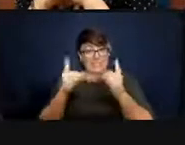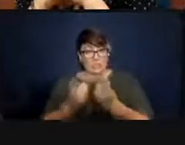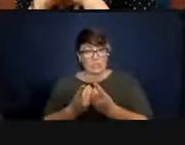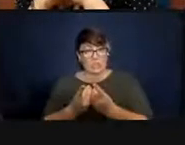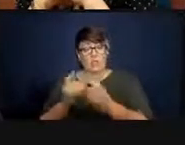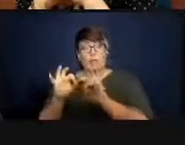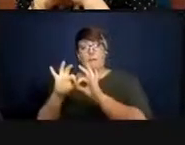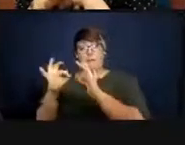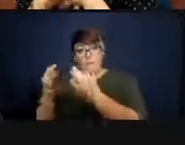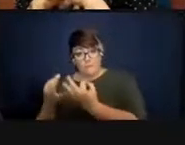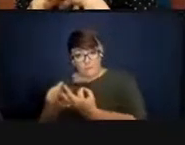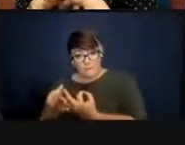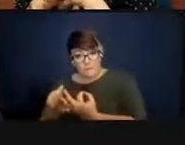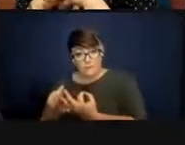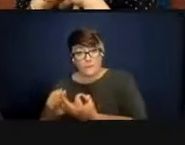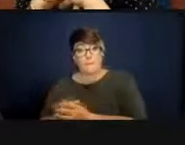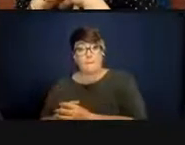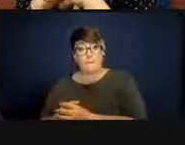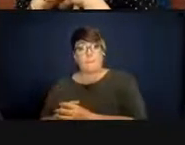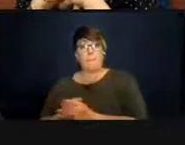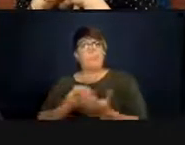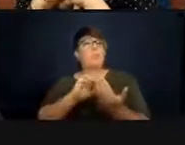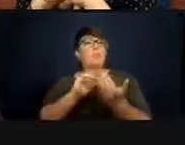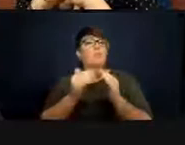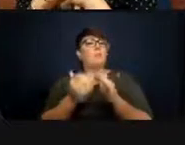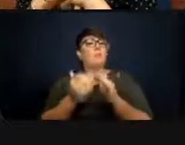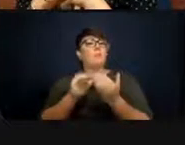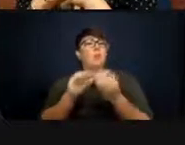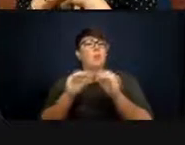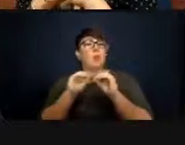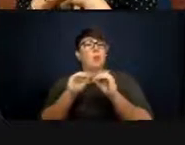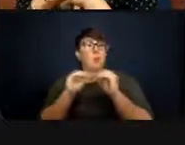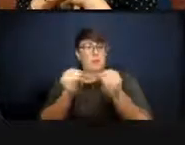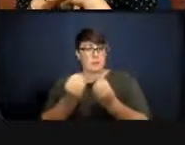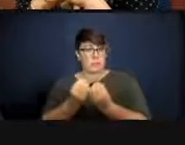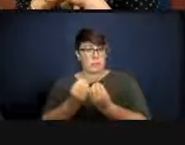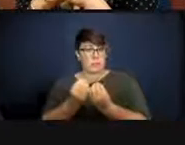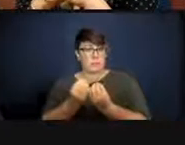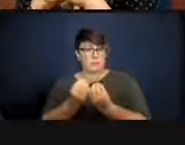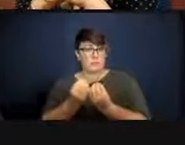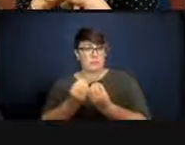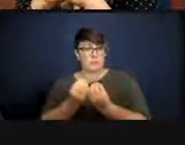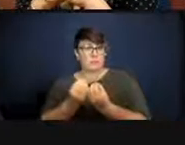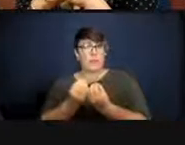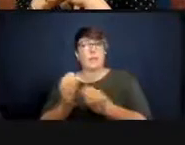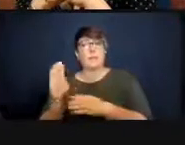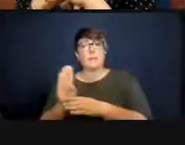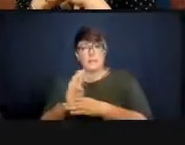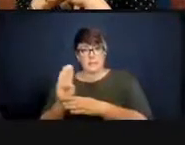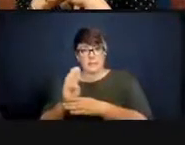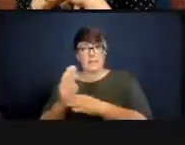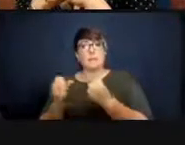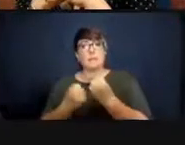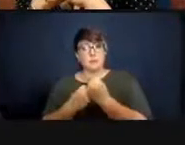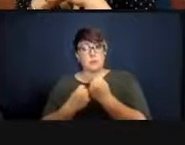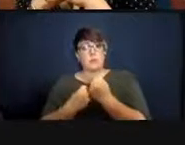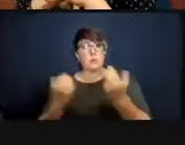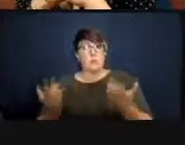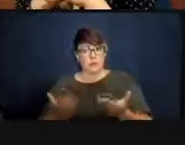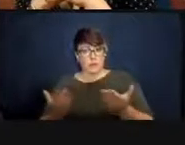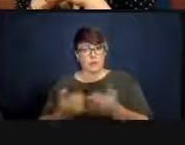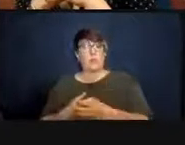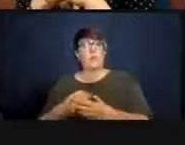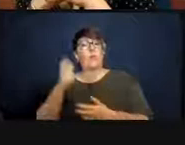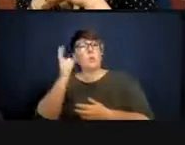Na ningependa kuwahimiza kuwa sote tufanye kazi ili tunufaishe jamii yetu na familia